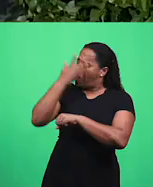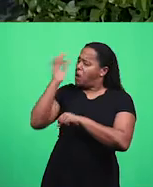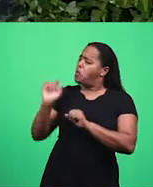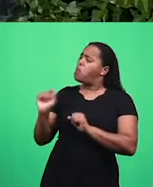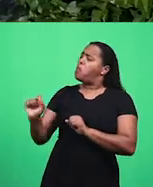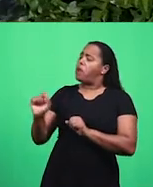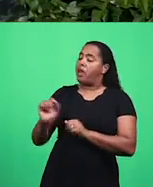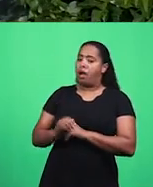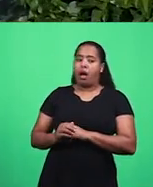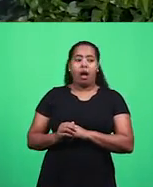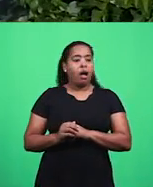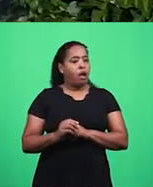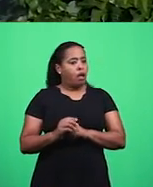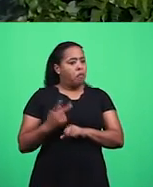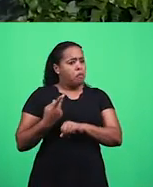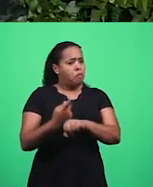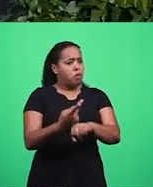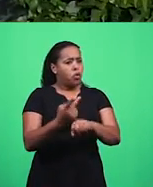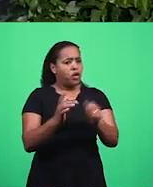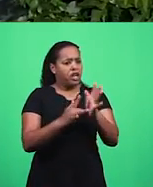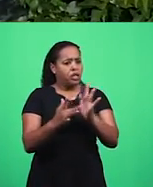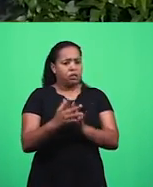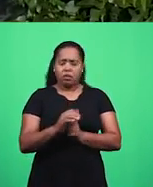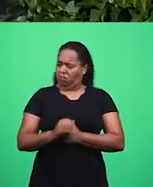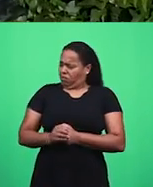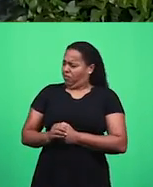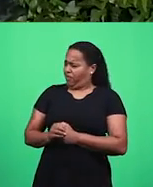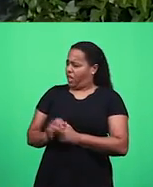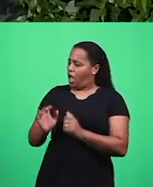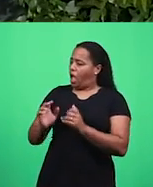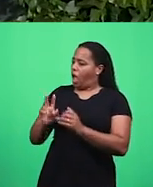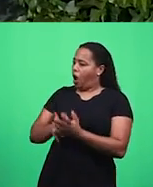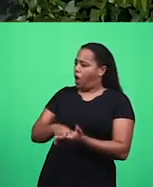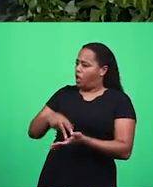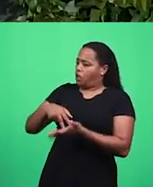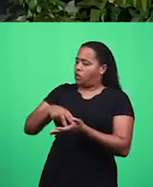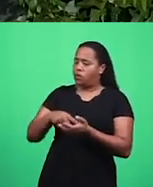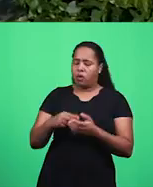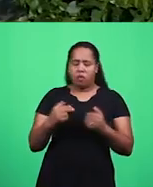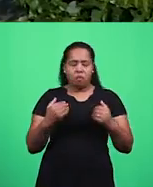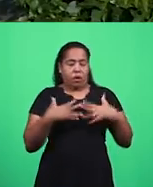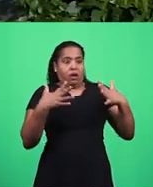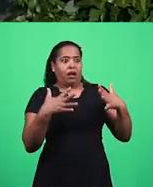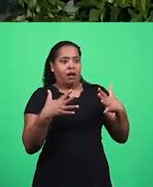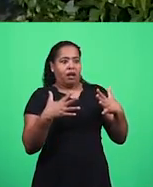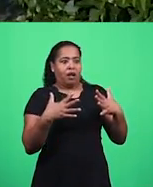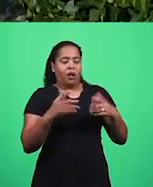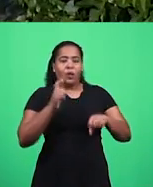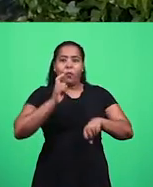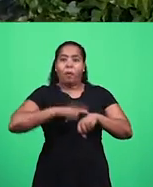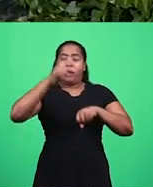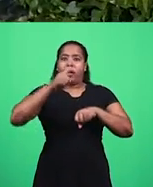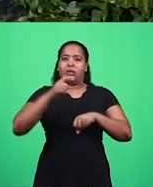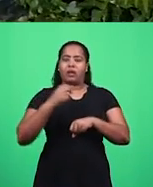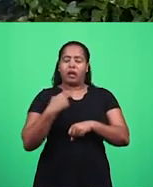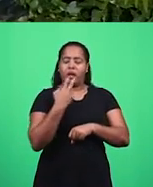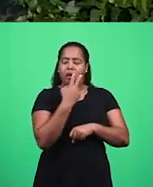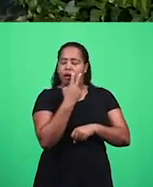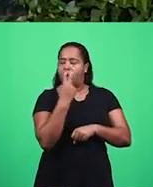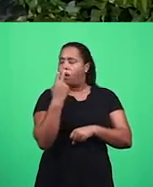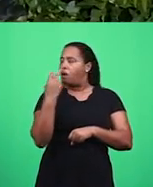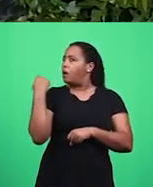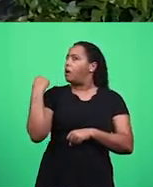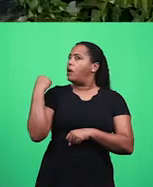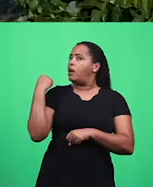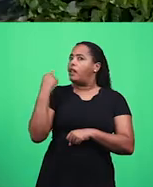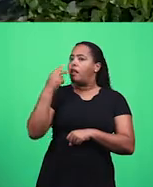ищешь?» Она говорит: «Я Иисуса ищу». Он говорит: «Он воскрес». Она поразилась, да? Когда она посмотрела